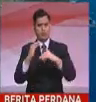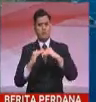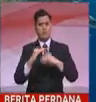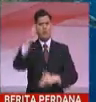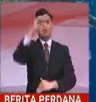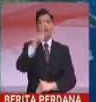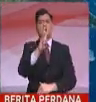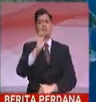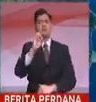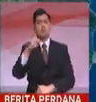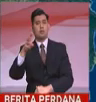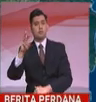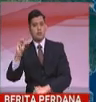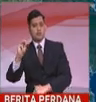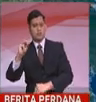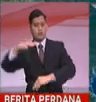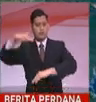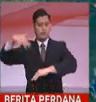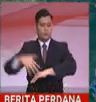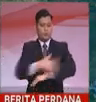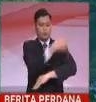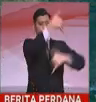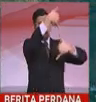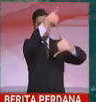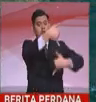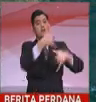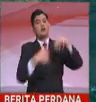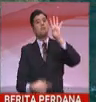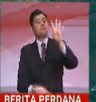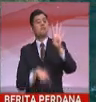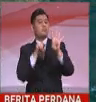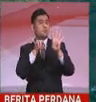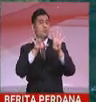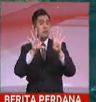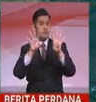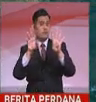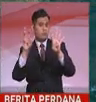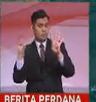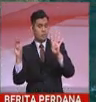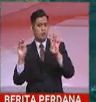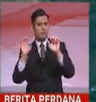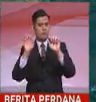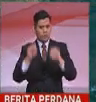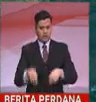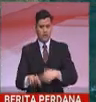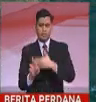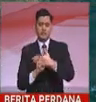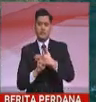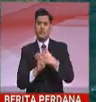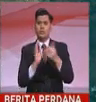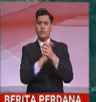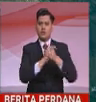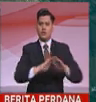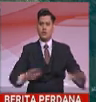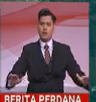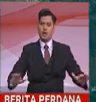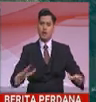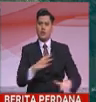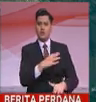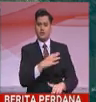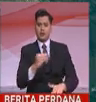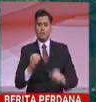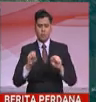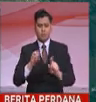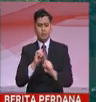dan ketinggian ombak juga boleh mencecah 4.5 meter, dan keadaan ini boleh mendatangkan risiko keselamatan dan nyawa